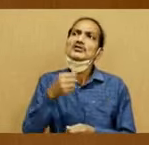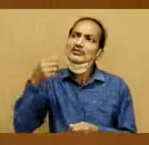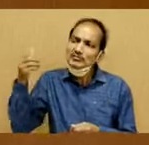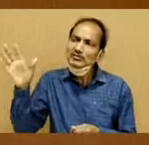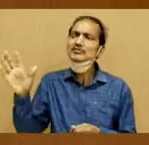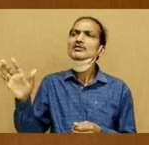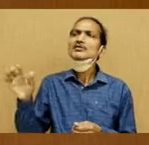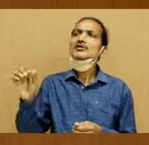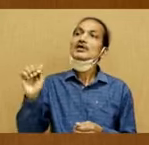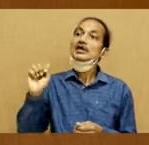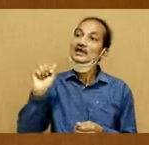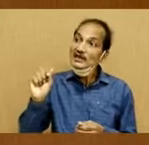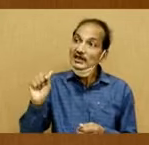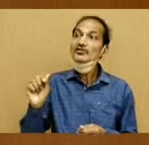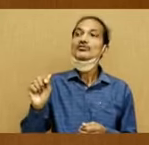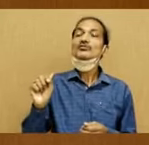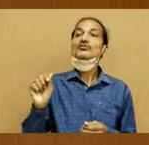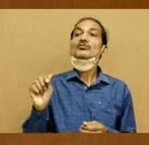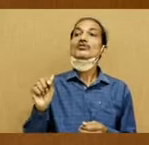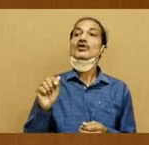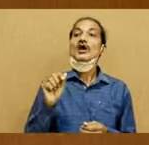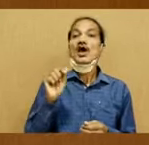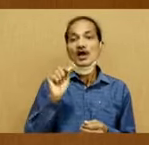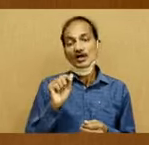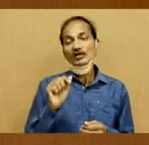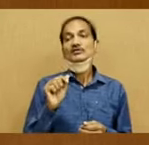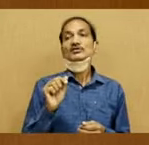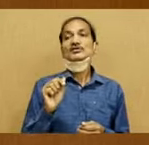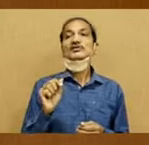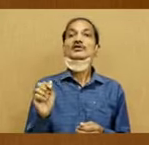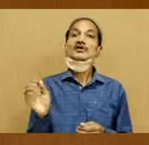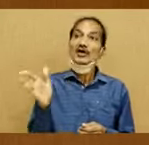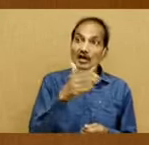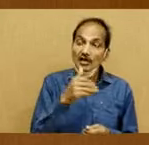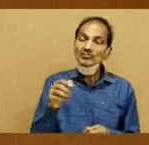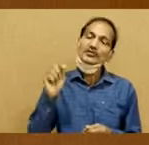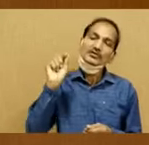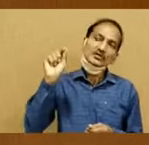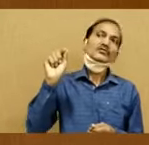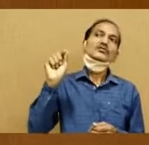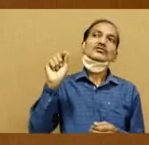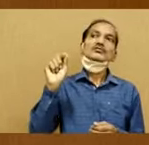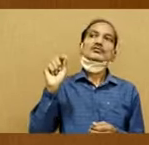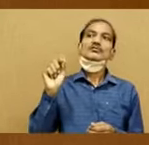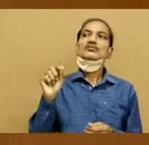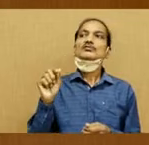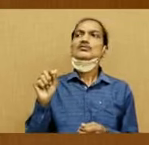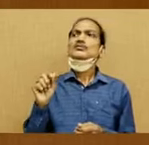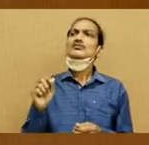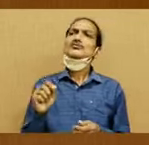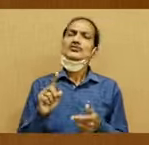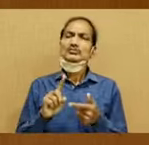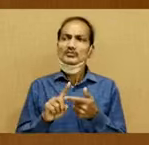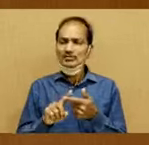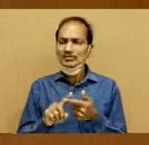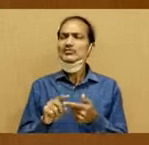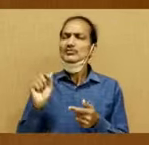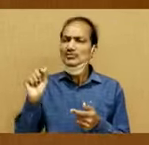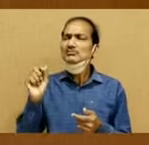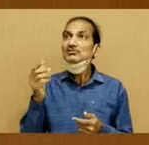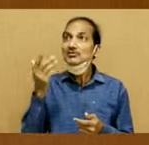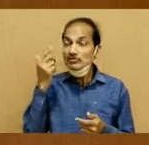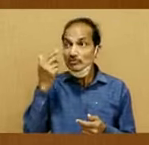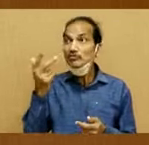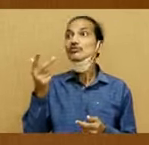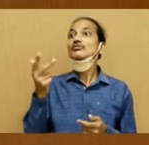ଧରୁଛୁ, କିନ୍ତୁ ତାଙ୍କର କୋଭିଡ୍ର ଟେଷ୍ଟ ନେଗେଟିଭ୍ ଆସିଛି, କୋଭିଡ୍ ରୋଗରୁ ବର୍ତ୍ତମାନ ତାଙ୍କର ଦେହରେ ନାହିଁ, କିନ୍ତୁ ଡିସଚାର୍ଜ